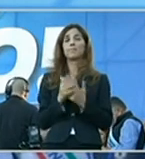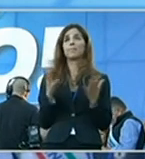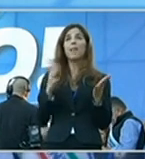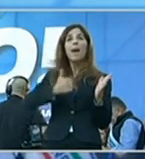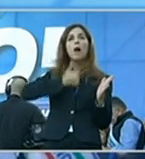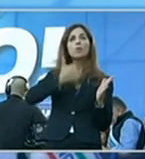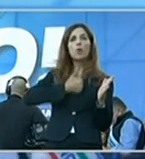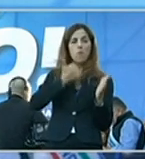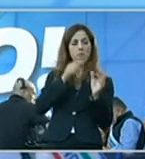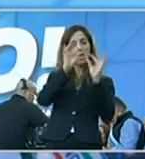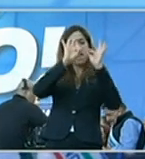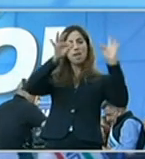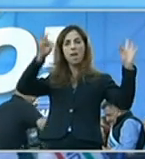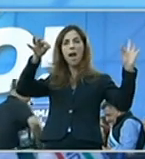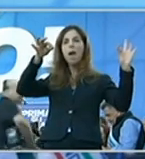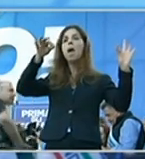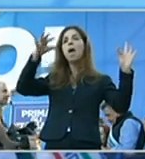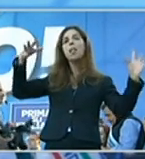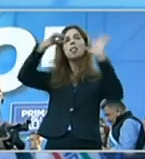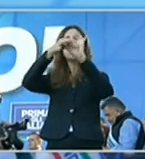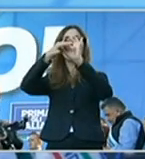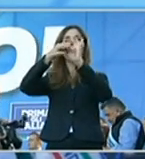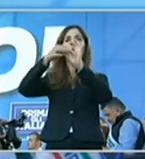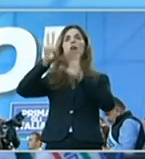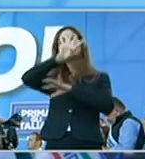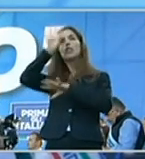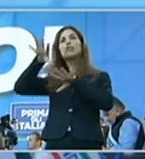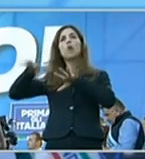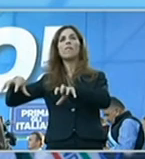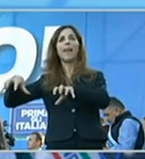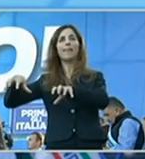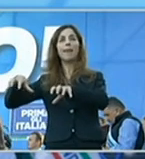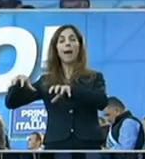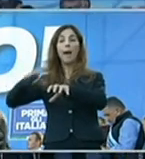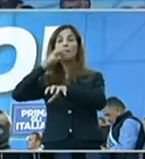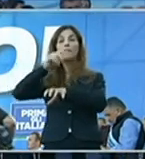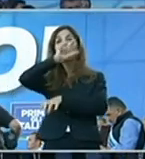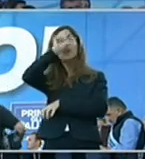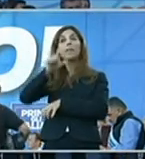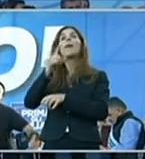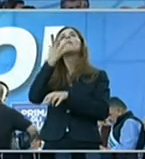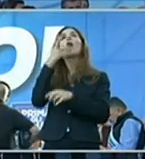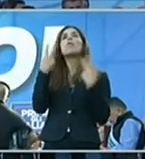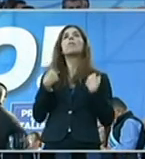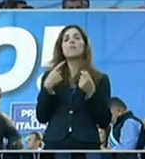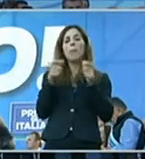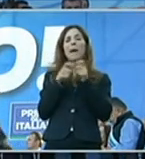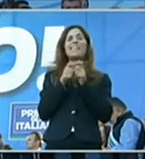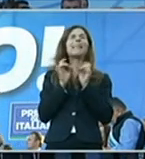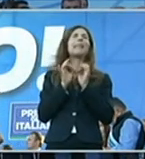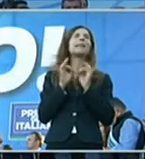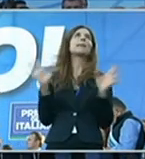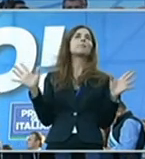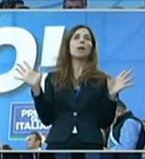Autonomia fa rima con sovranità. Voglio vivere in un paese libero, in un paese dove si